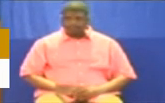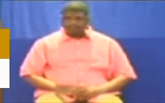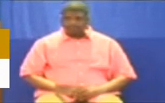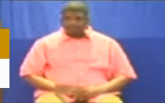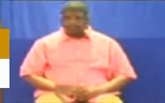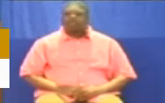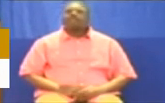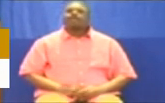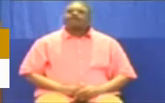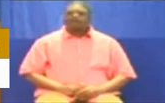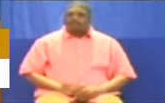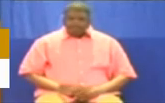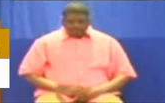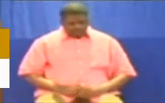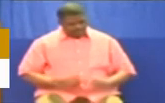Mheshimiwa,